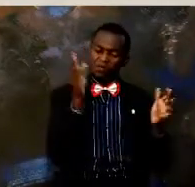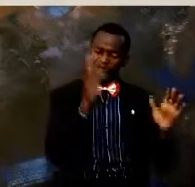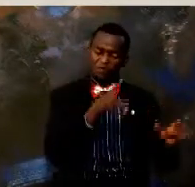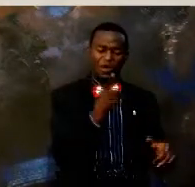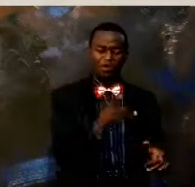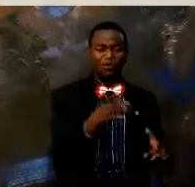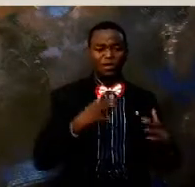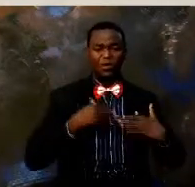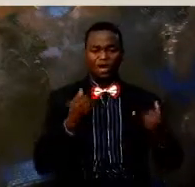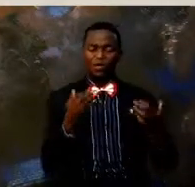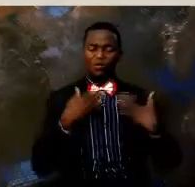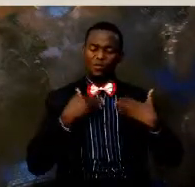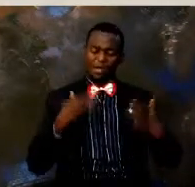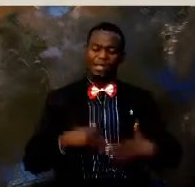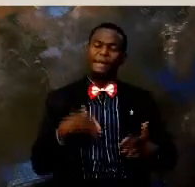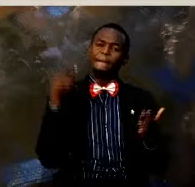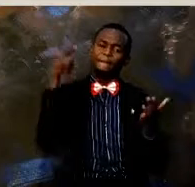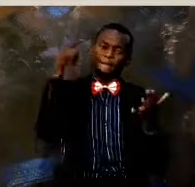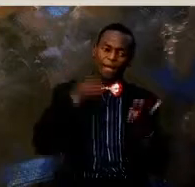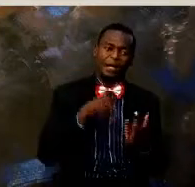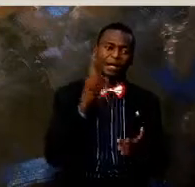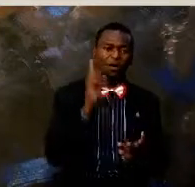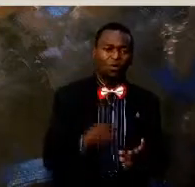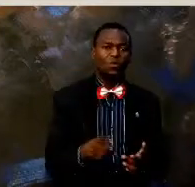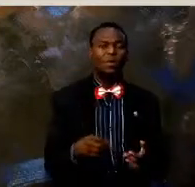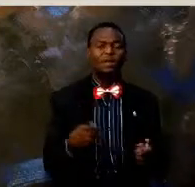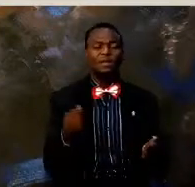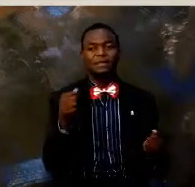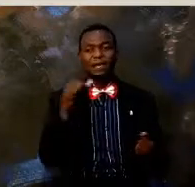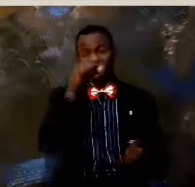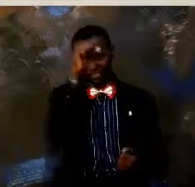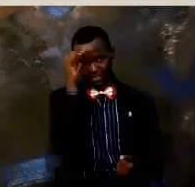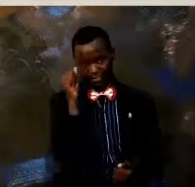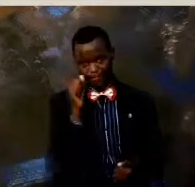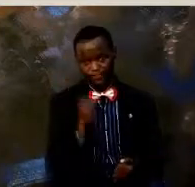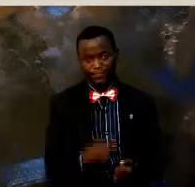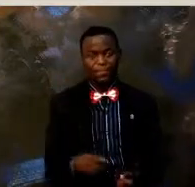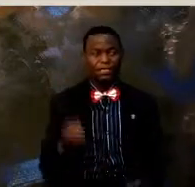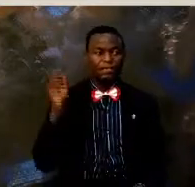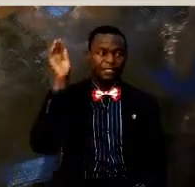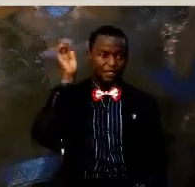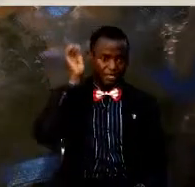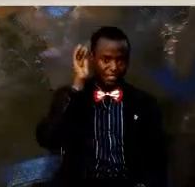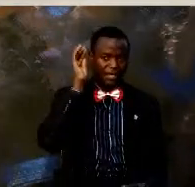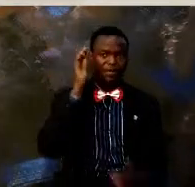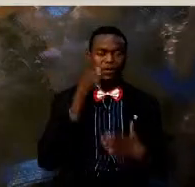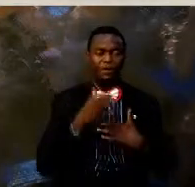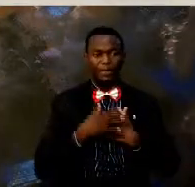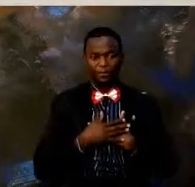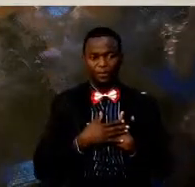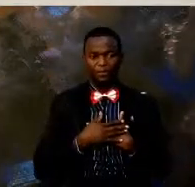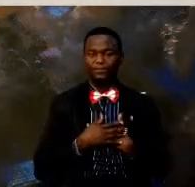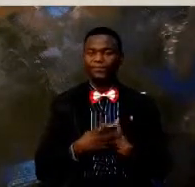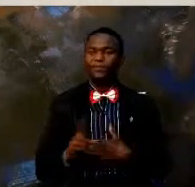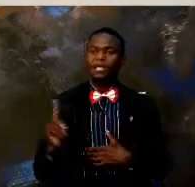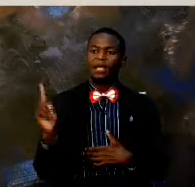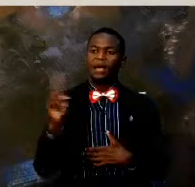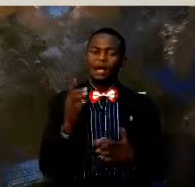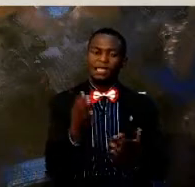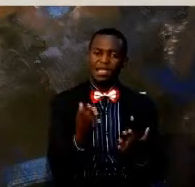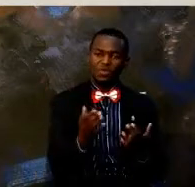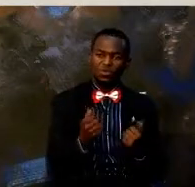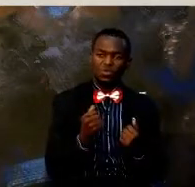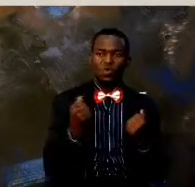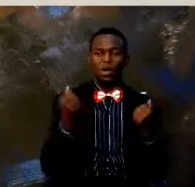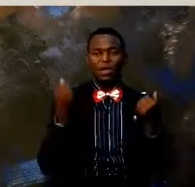mwili hautakufa mpaka uwe na dhambi. Sikilizeni wapendwa, hajatoa namna ya